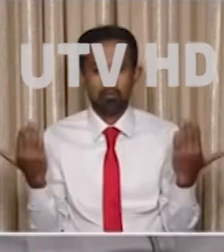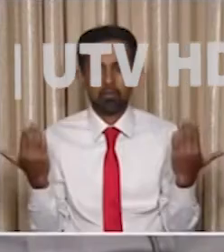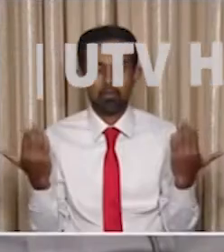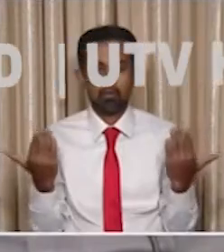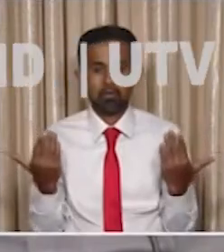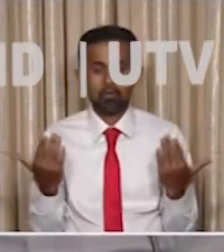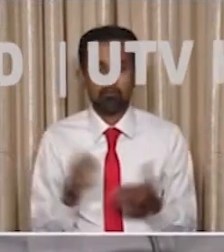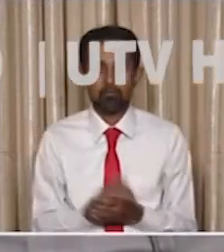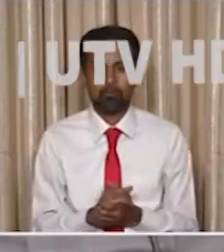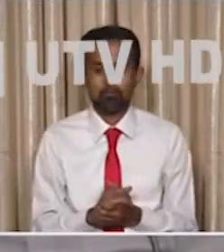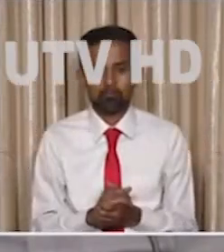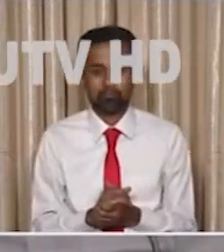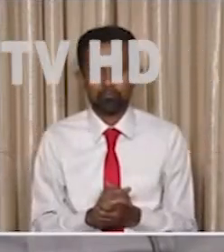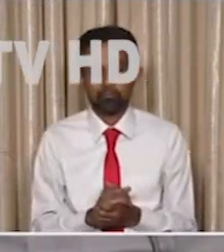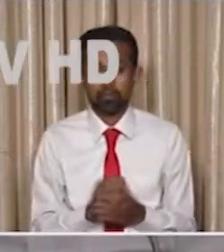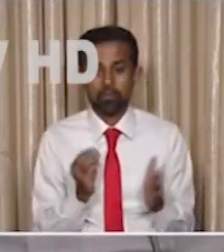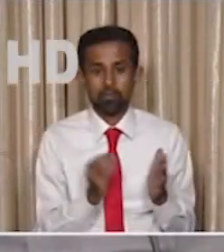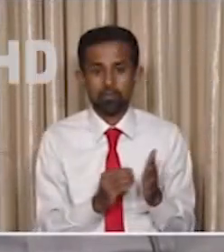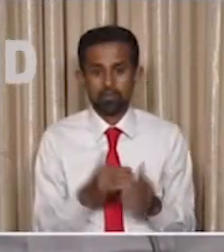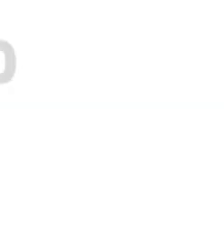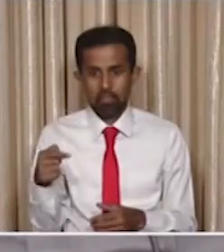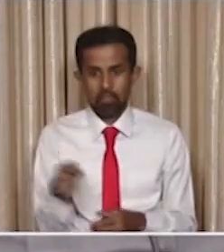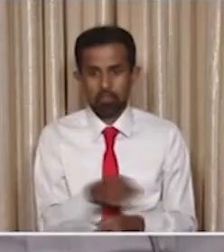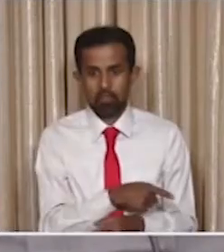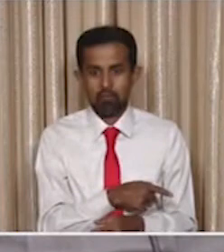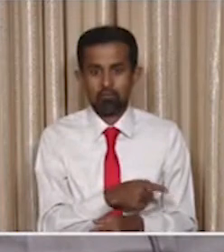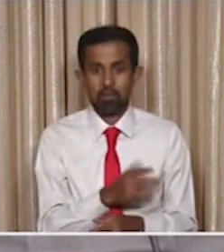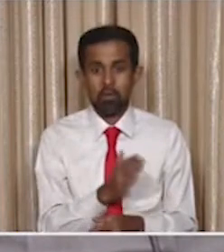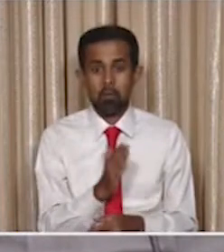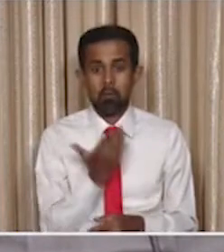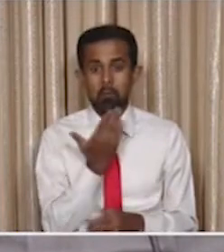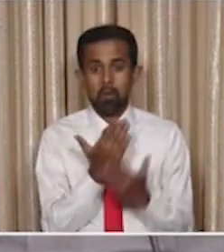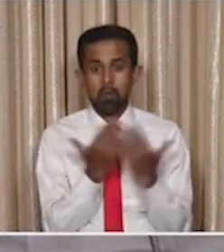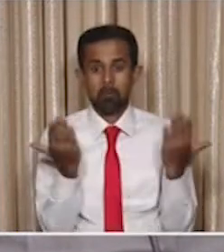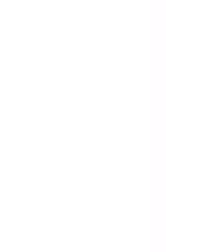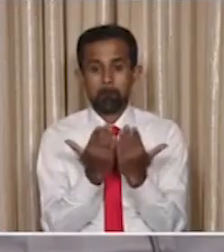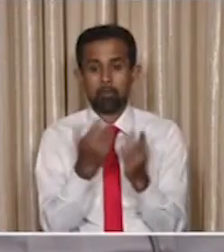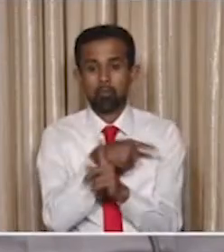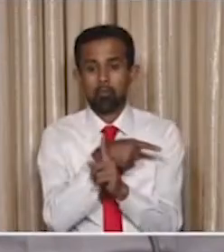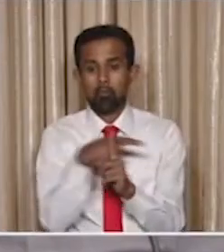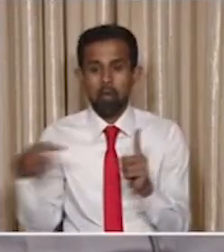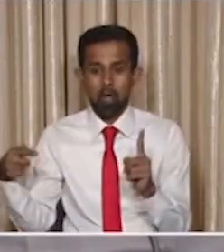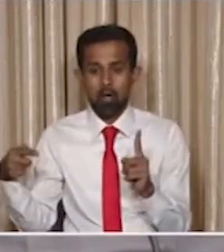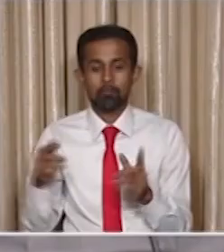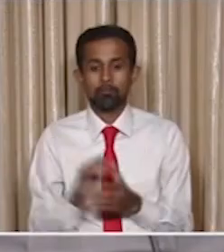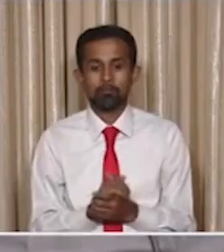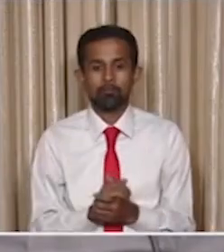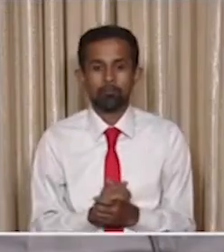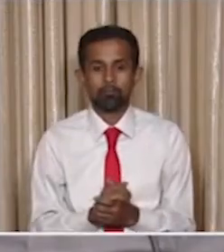මෙහෙමයි උනේ. මේක පළ කරා එක ඉරිද දවසක මුල් පිටුවේ ඉරිද පත්තරේ පිටු භාගයක පළ